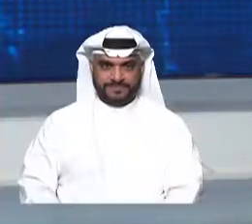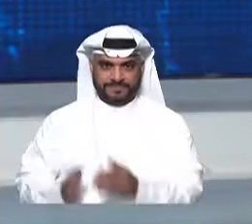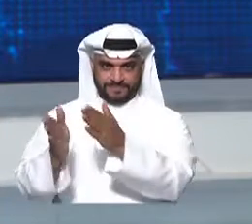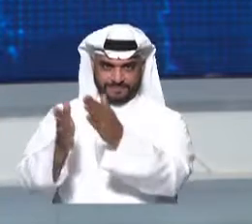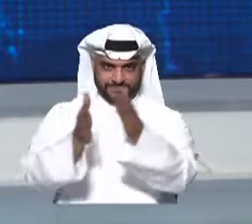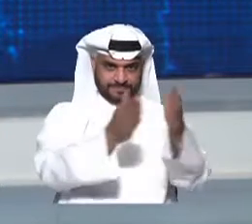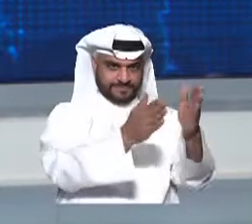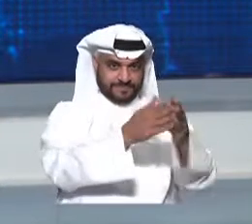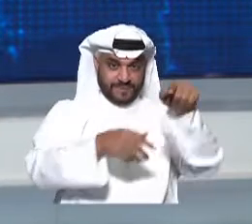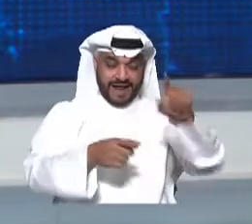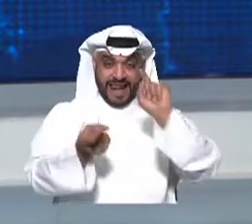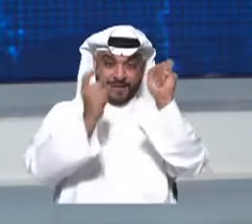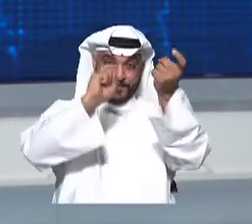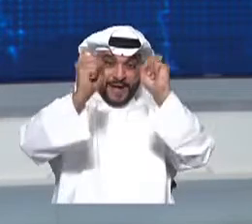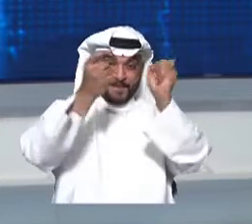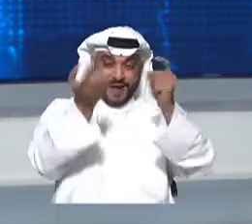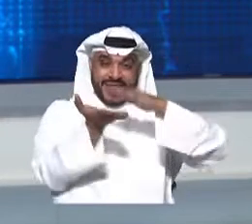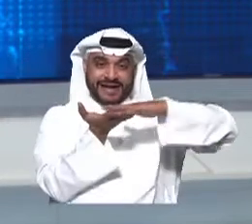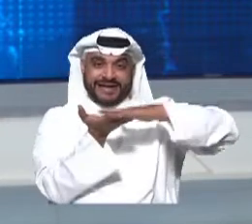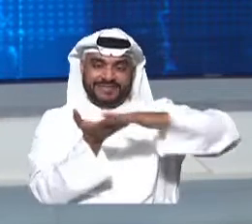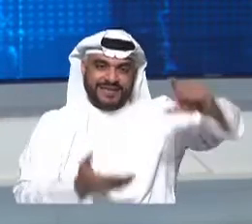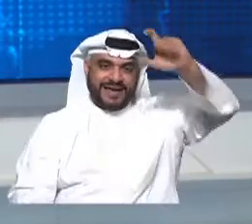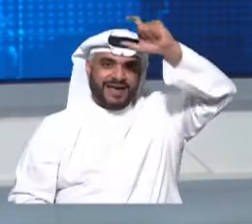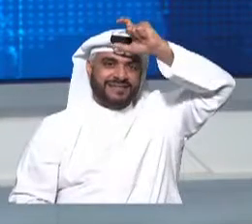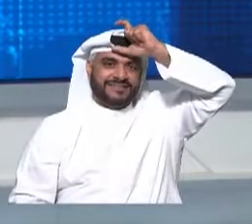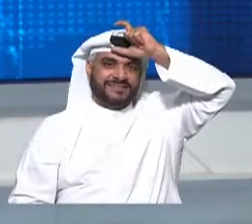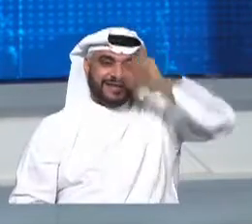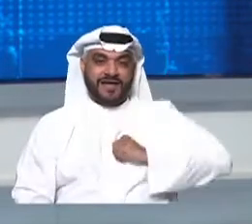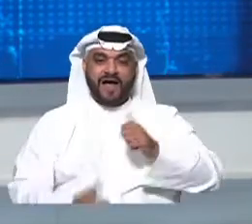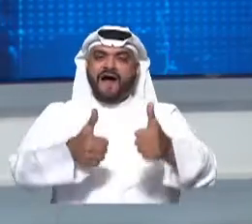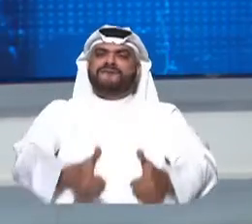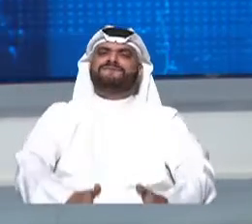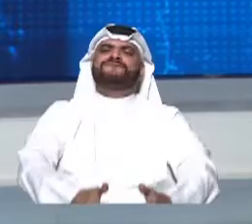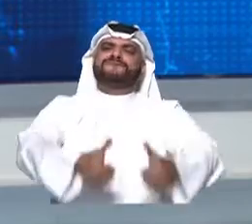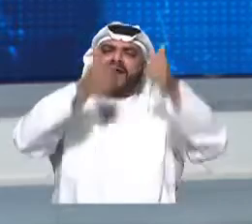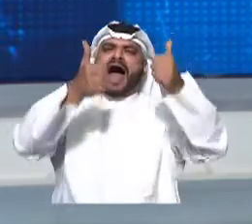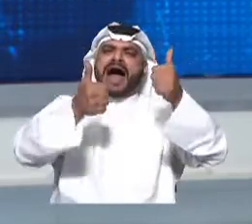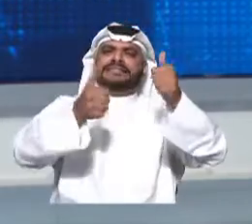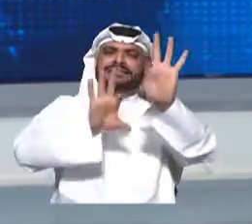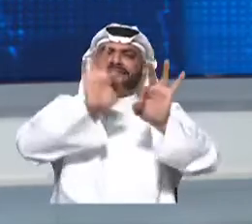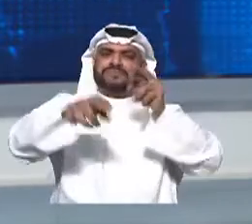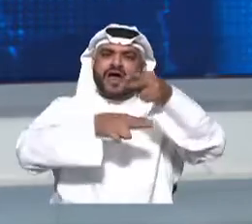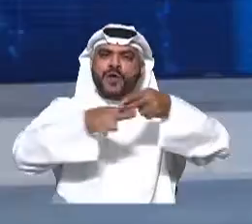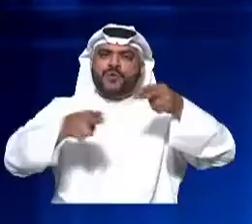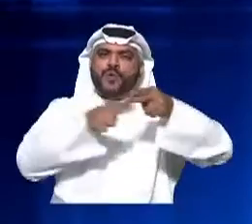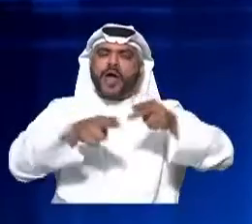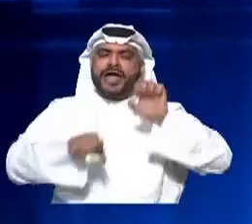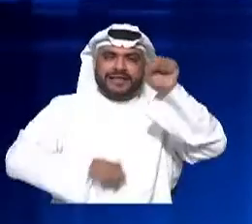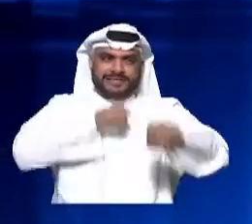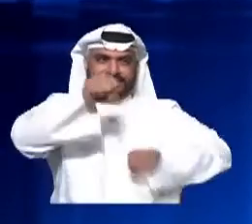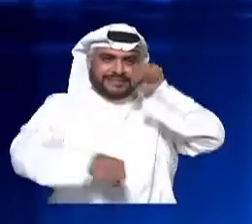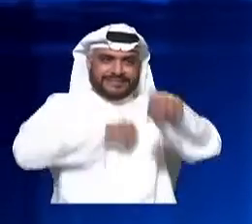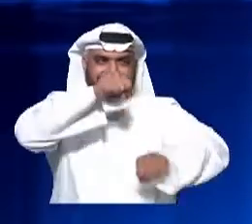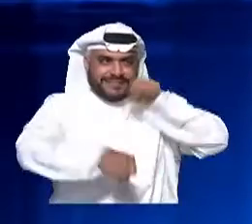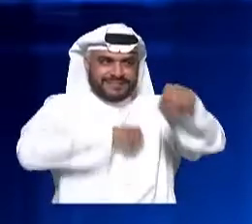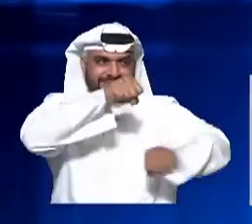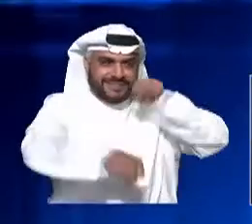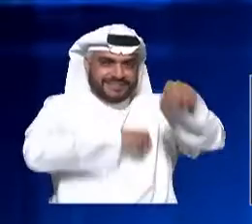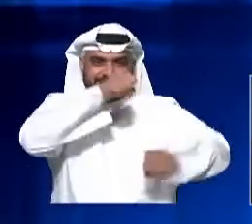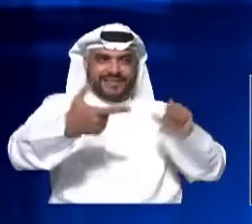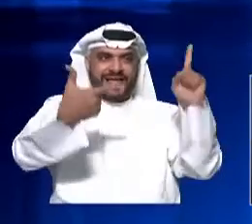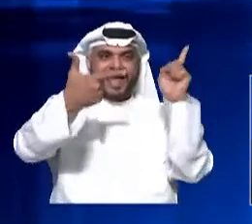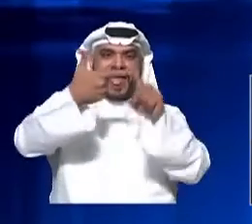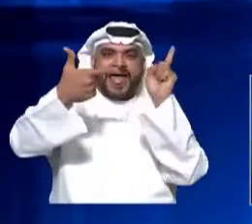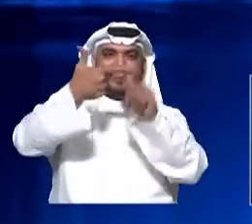ولا نزال مع دورة ألعاب التضامن الإسلامية الخامسة، حيث توج لاعب منتخب الكويت الوطني للدراجات الهوائية سيد العلي